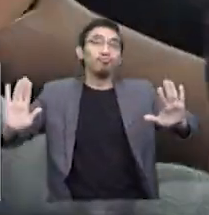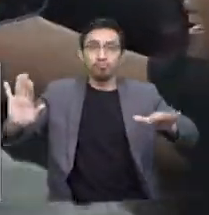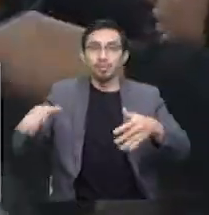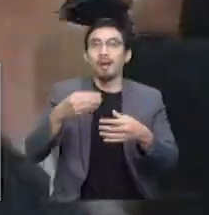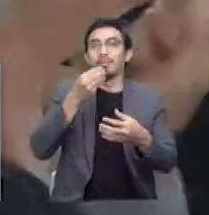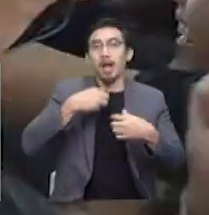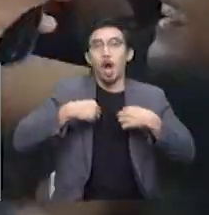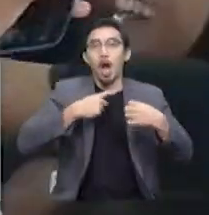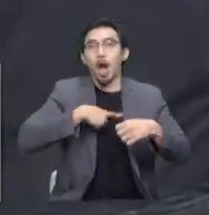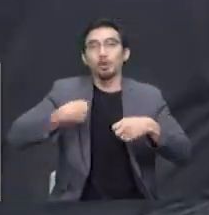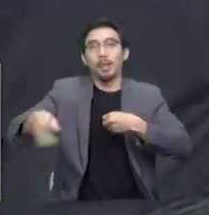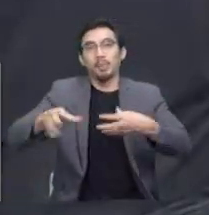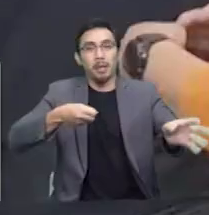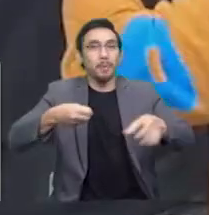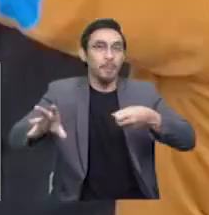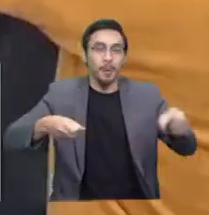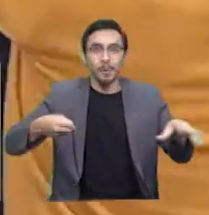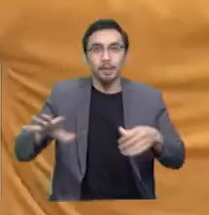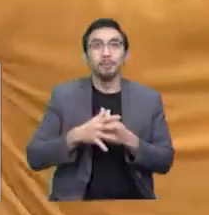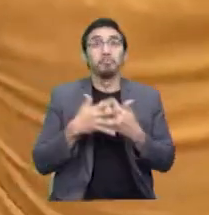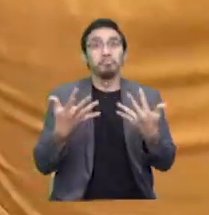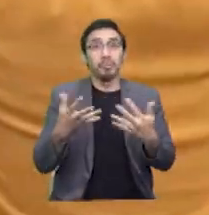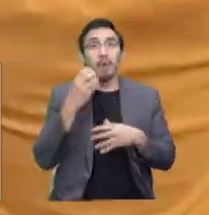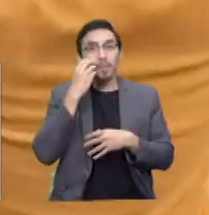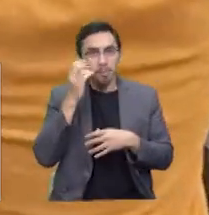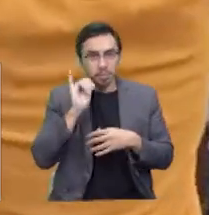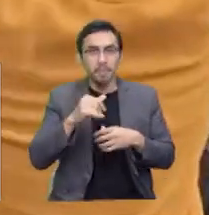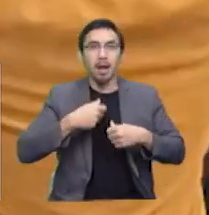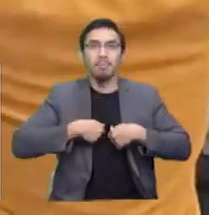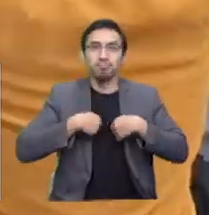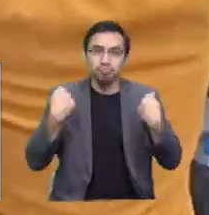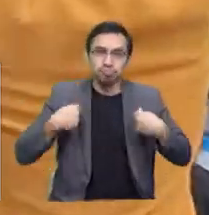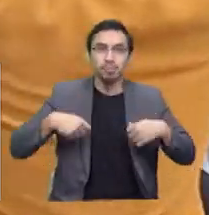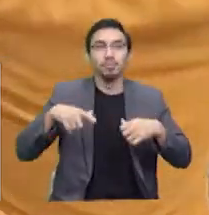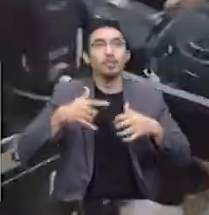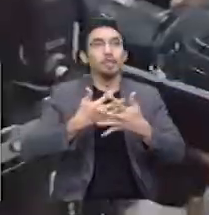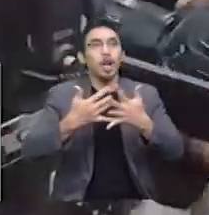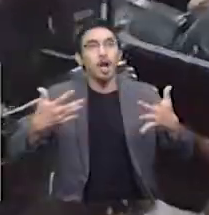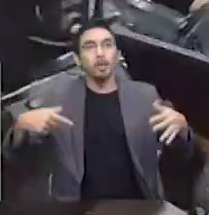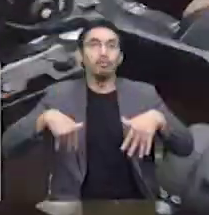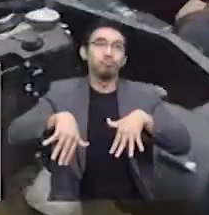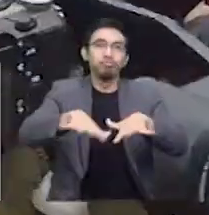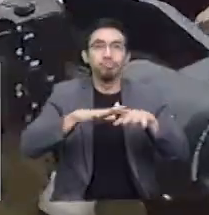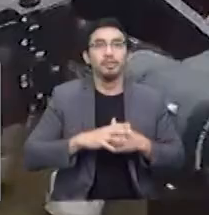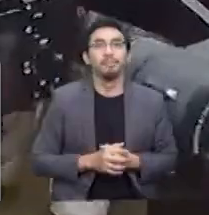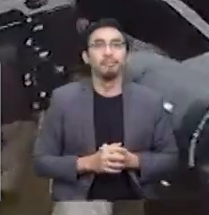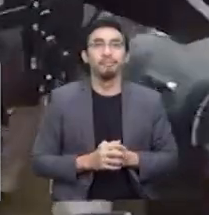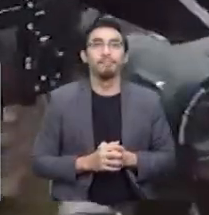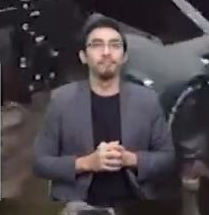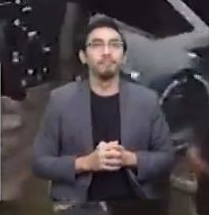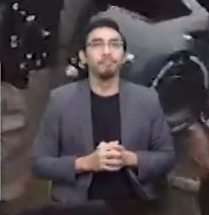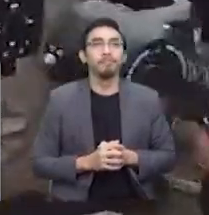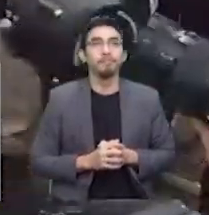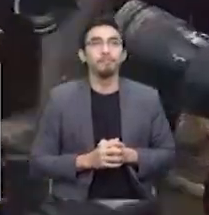Tidak hanya itu, Prabowo juga melepaskan kemejanya dan melempar ke kerumunan massa. Jadi komposisinya kita ada bawang